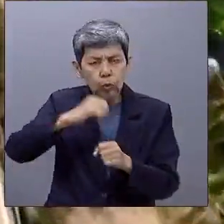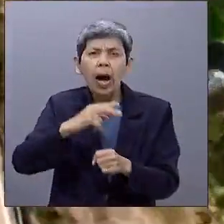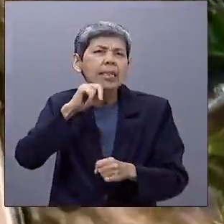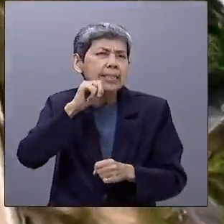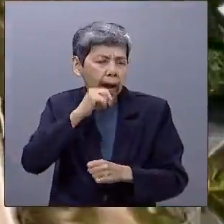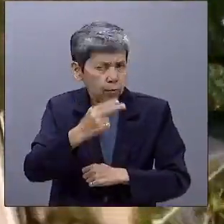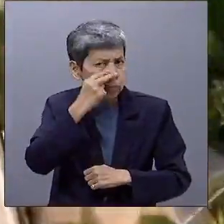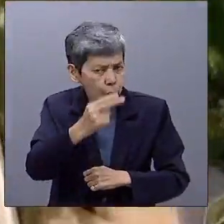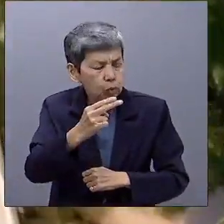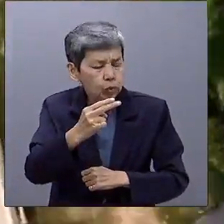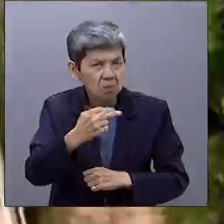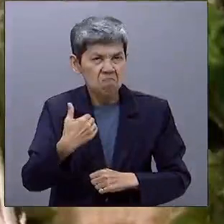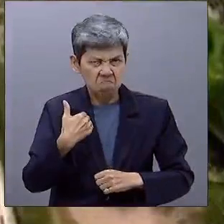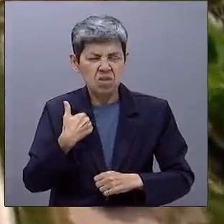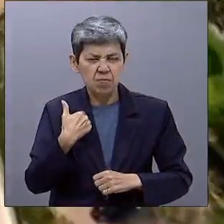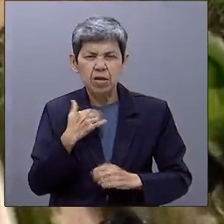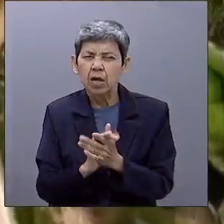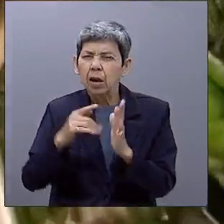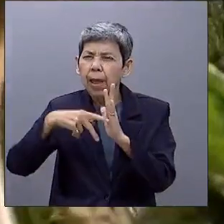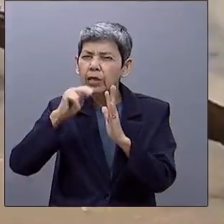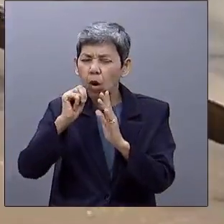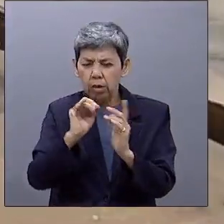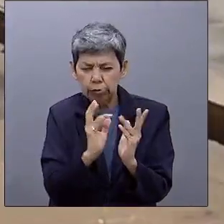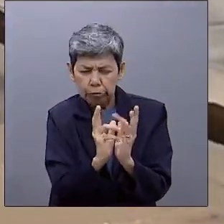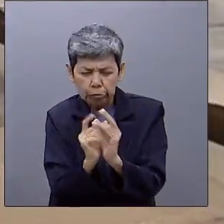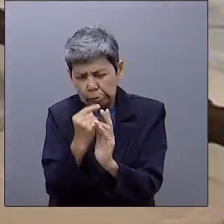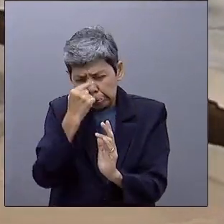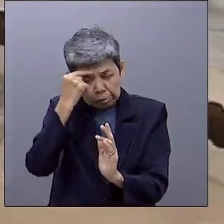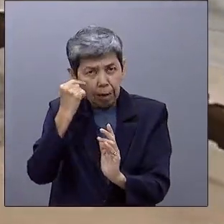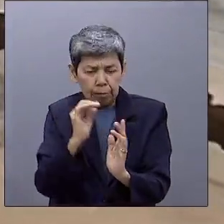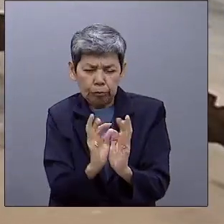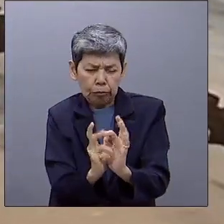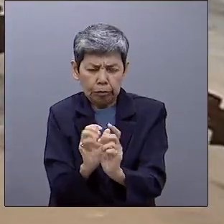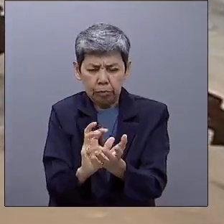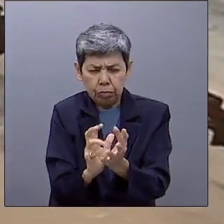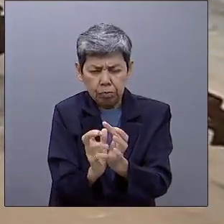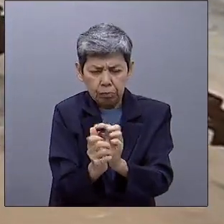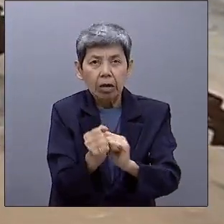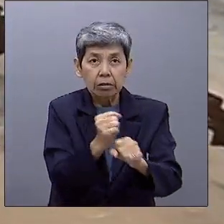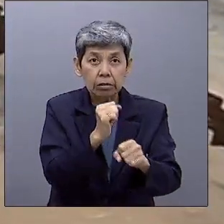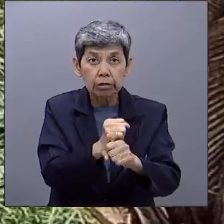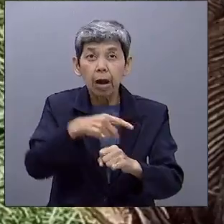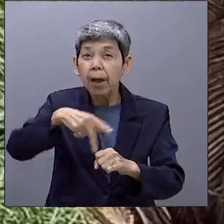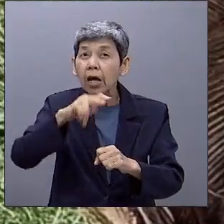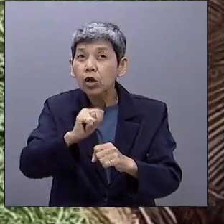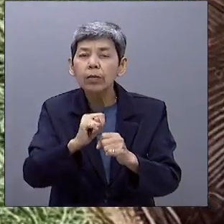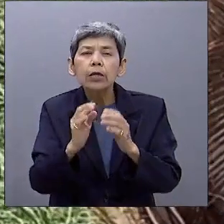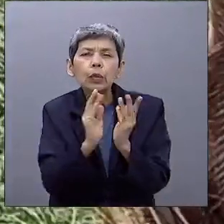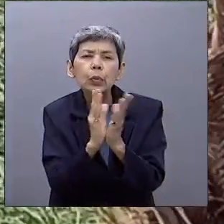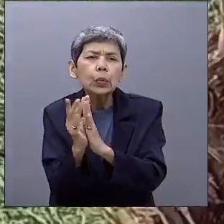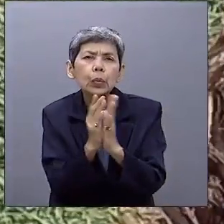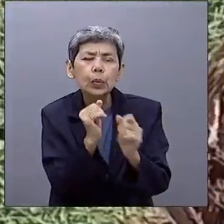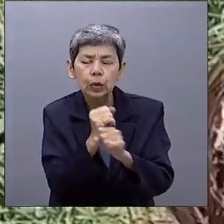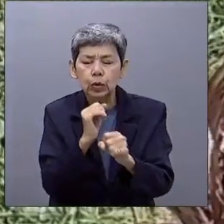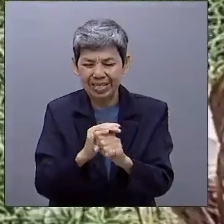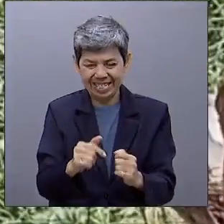น้ำในเบื้องต้นพบแพลงตอนที่เป็นสาเหตุของปรากฏการณ์น้ำทะเลเปลี่ยนสีเป็นแพลนต้นพืชในกลุ่มใด